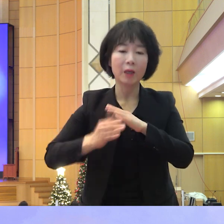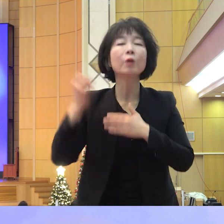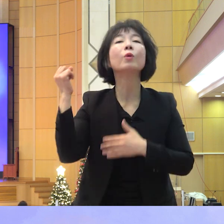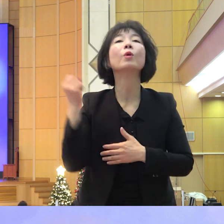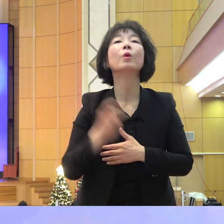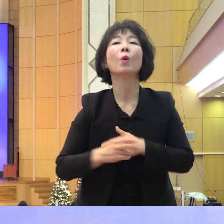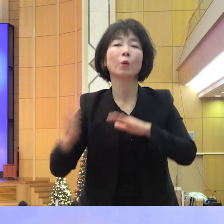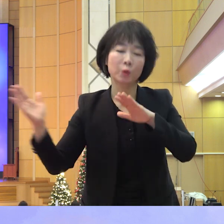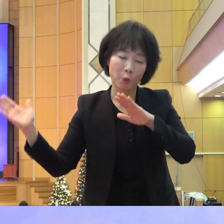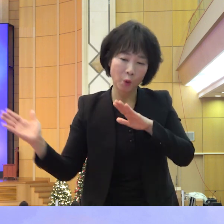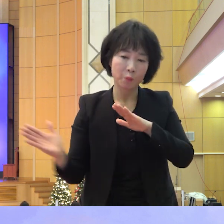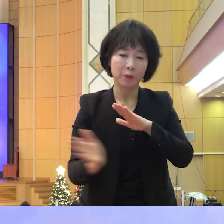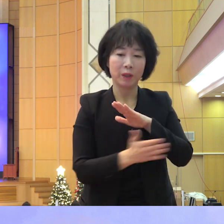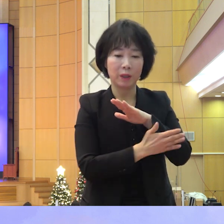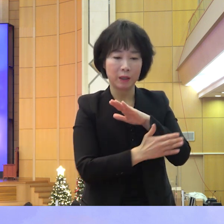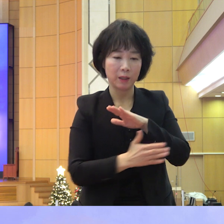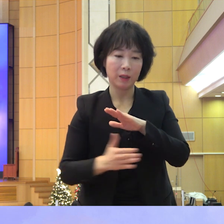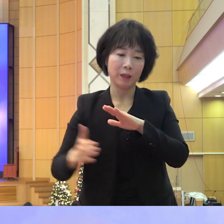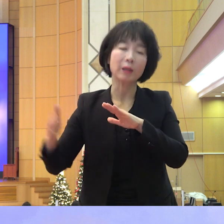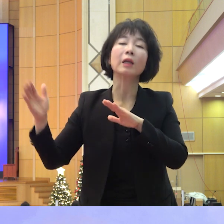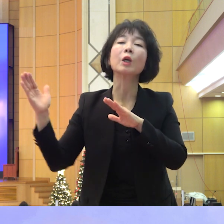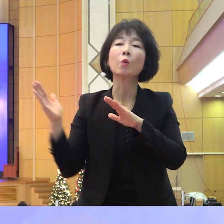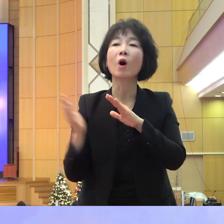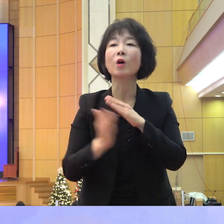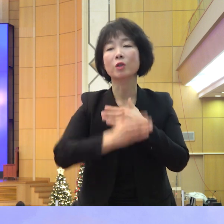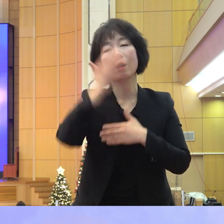내만 비우고 또